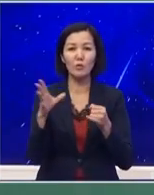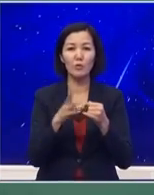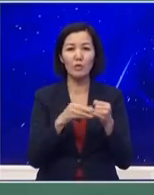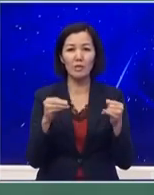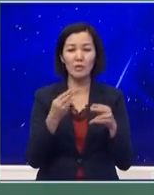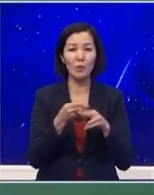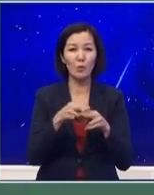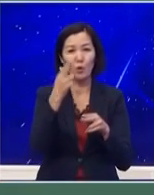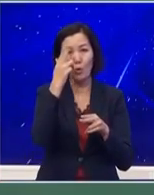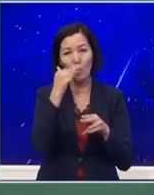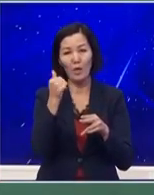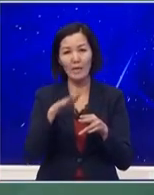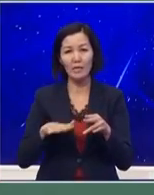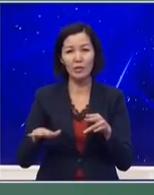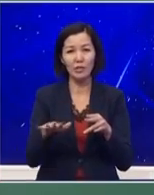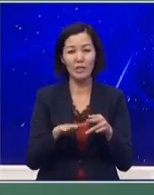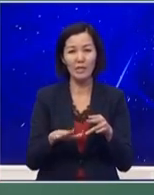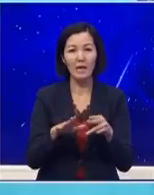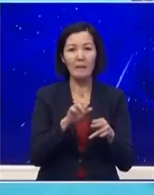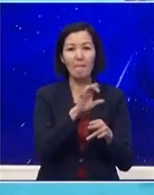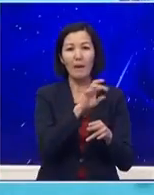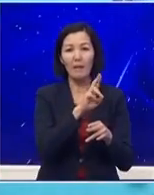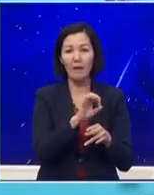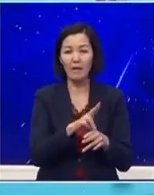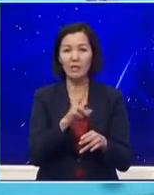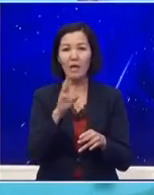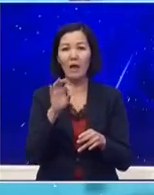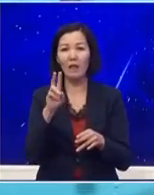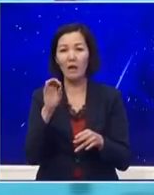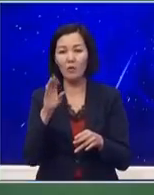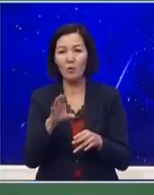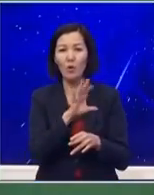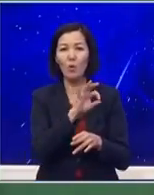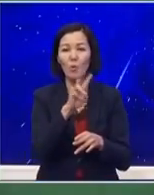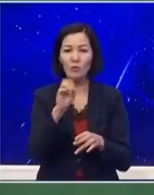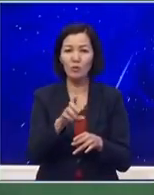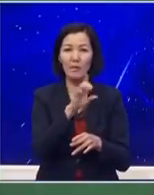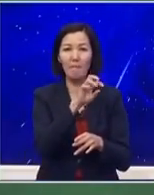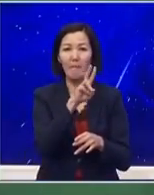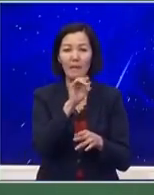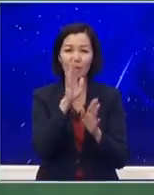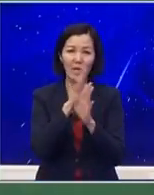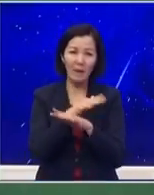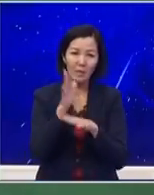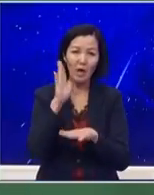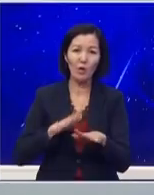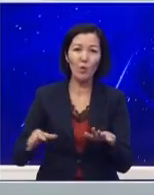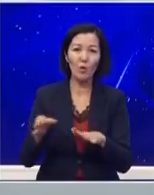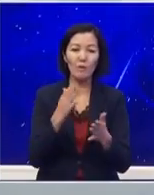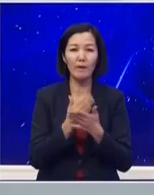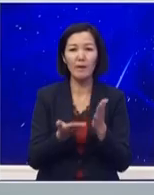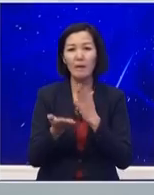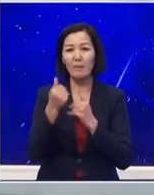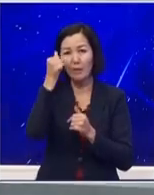аса қолайлы аймақ. Солтүстікте Балқаш, шығыста Алакөл айдындар болса, оңтүстік батыста Қапшағай көлі ағып жатыр. Былтыр балық